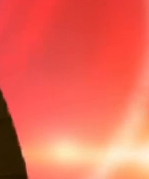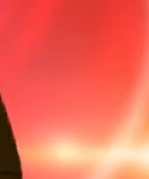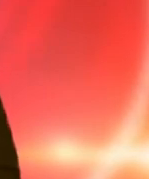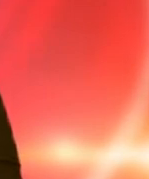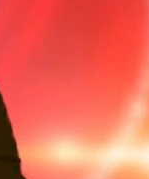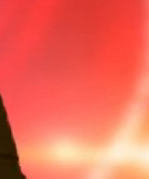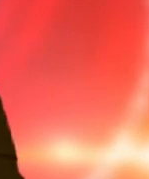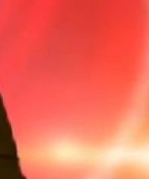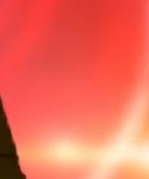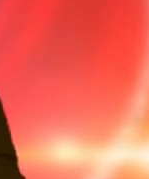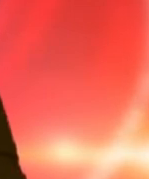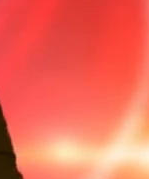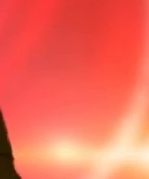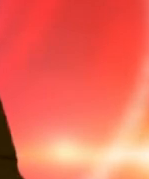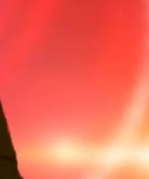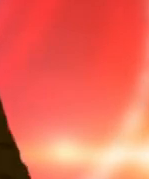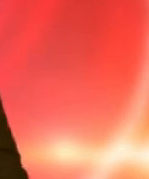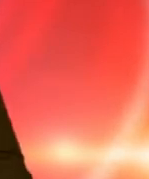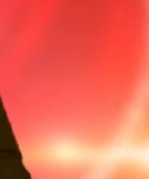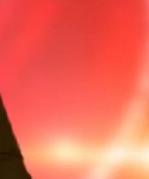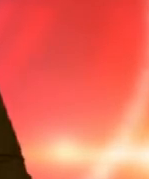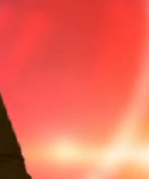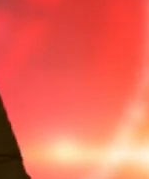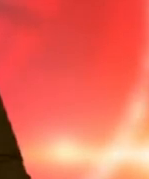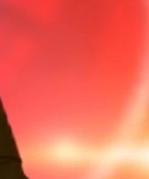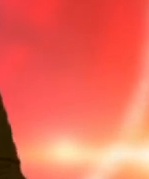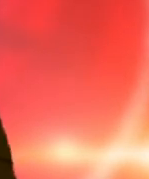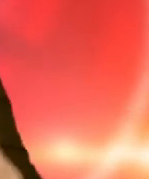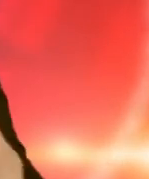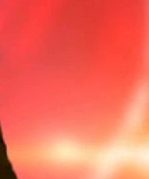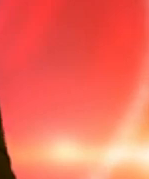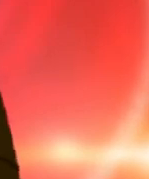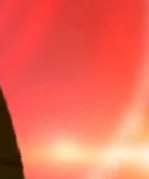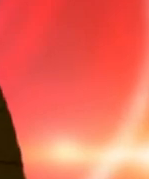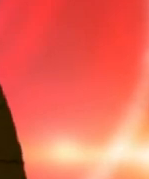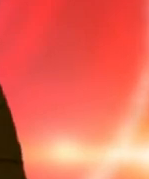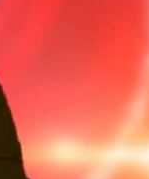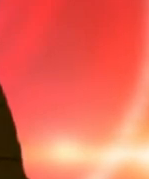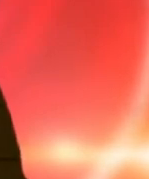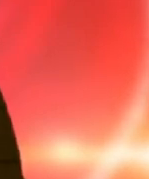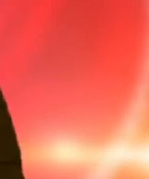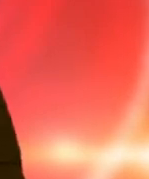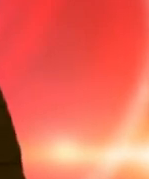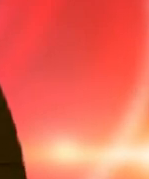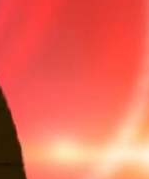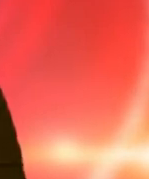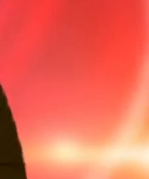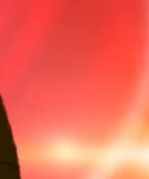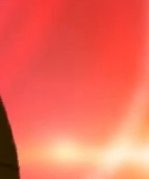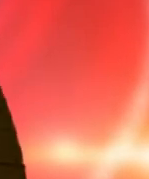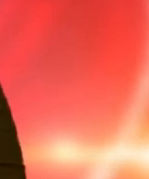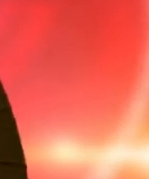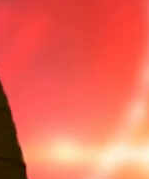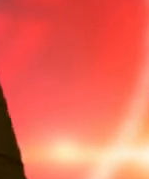asfaltul urma să fie așternut pe strada Decebal și Suveranității până la intersecție cu strada Nicolae Iorga din orașul Cimișlia, acum, din